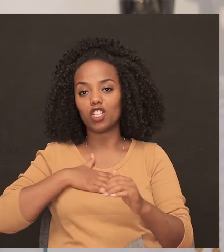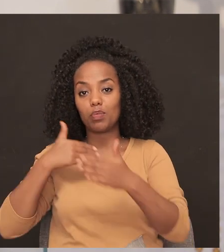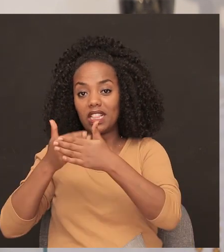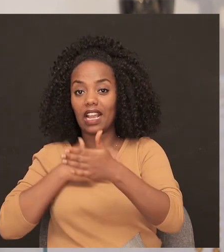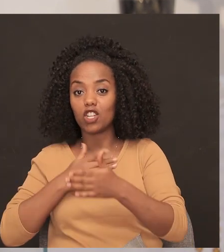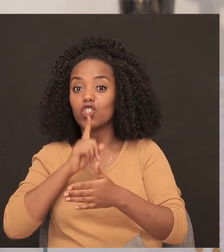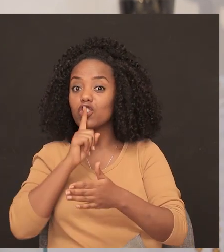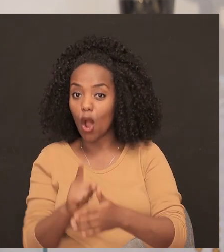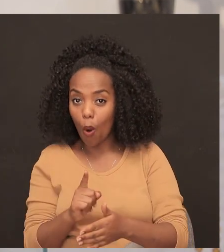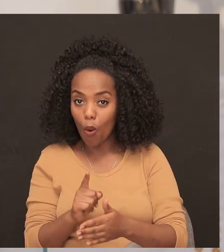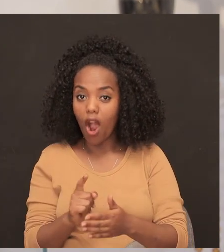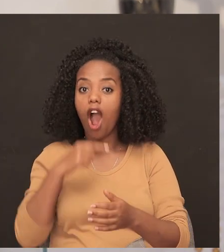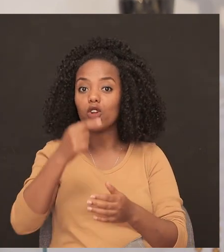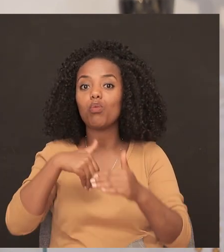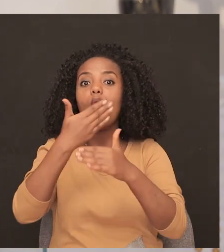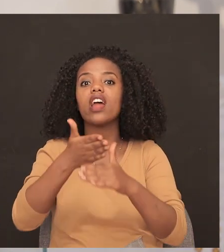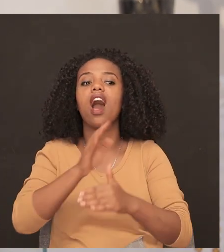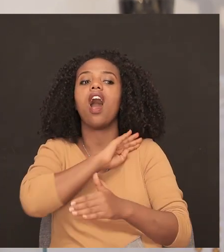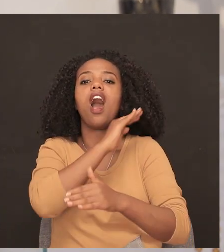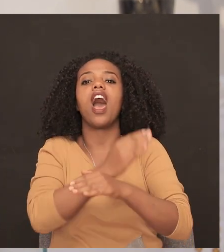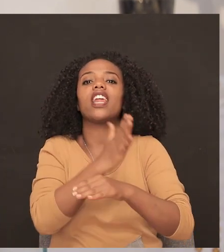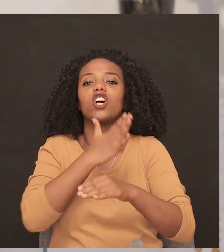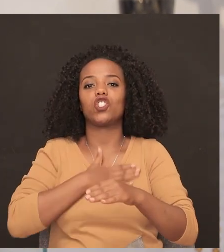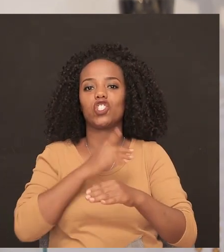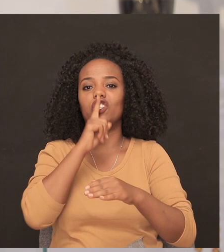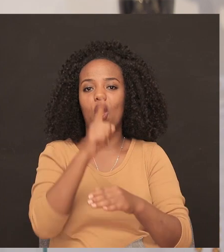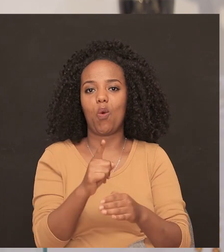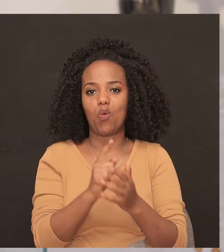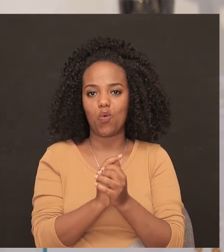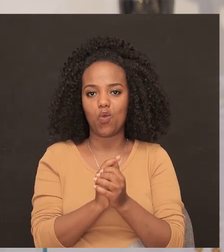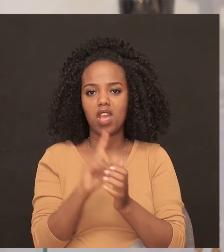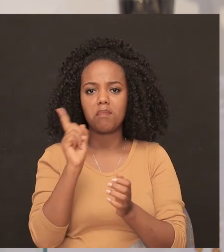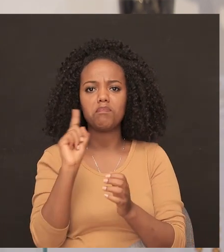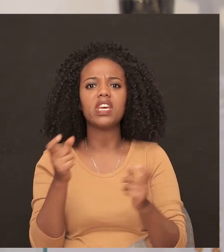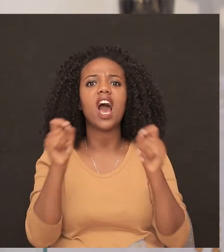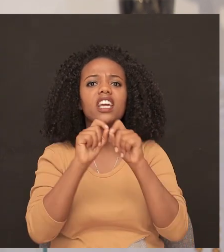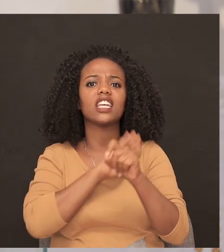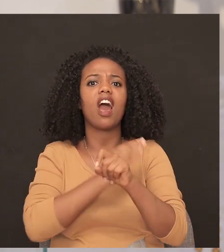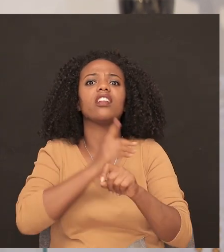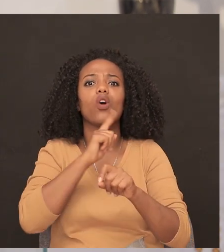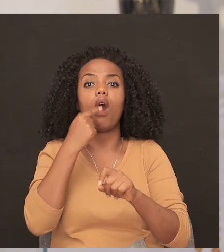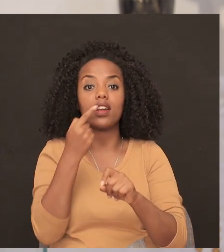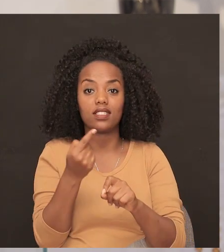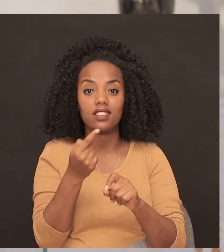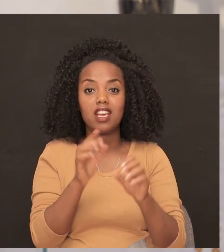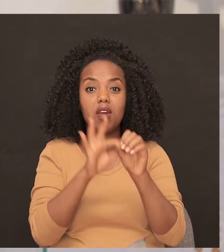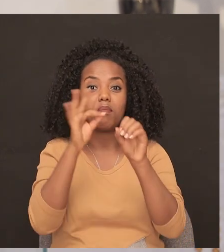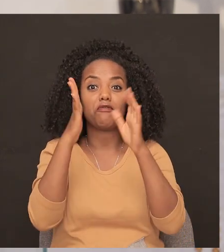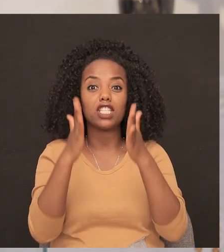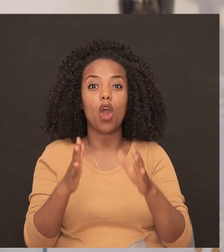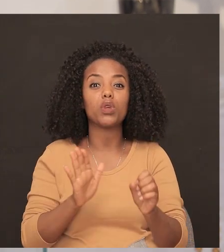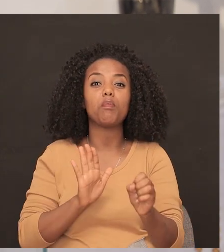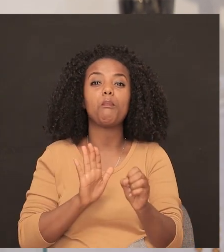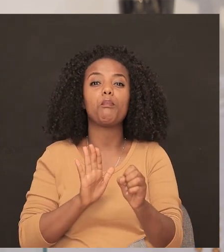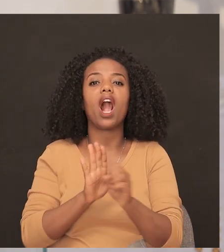በኋላ ኃይላችን ነው ይላሉ። ኃይላችን ነው። ምን አይነት ኃይል ነው ባካልን የመንፈሳዊ